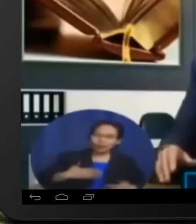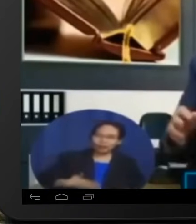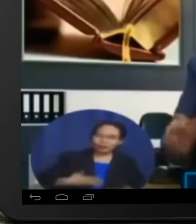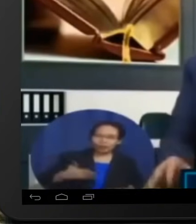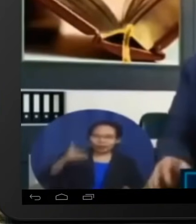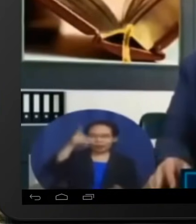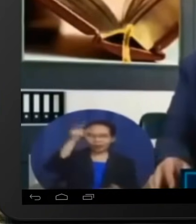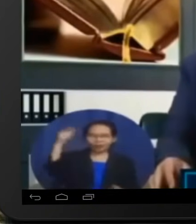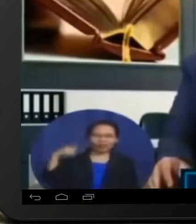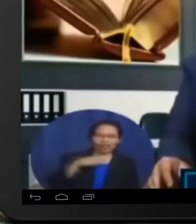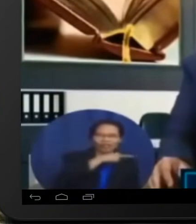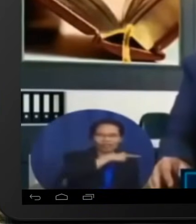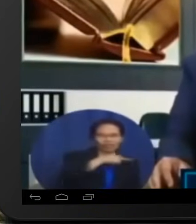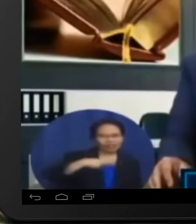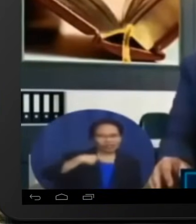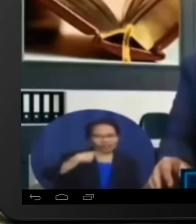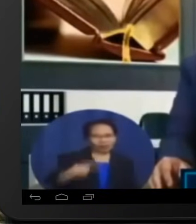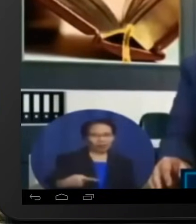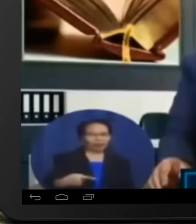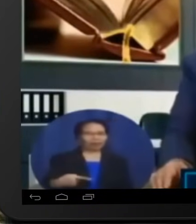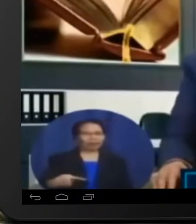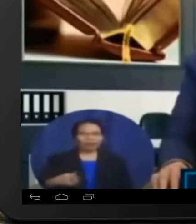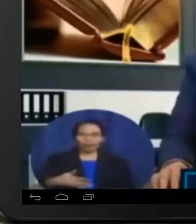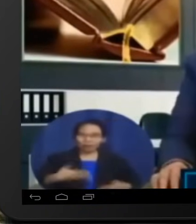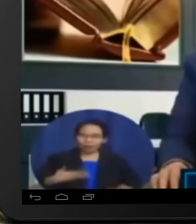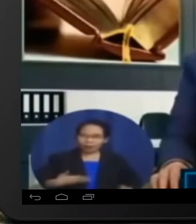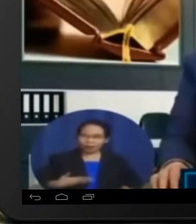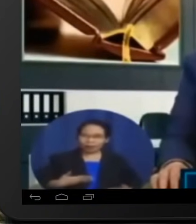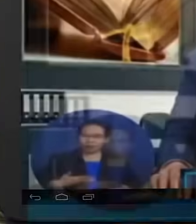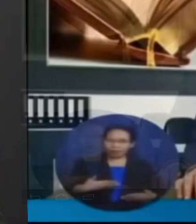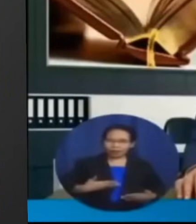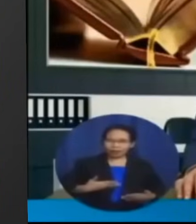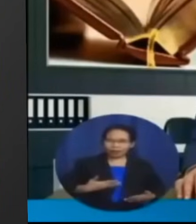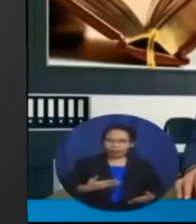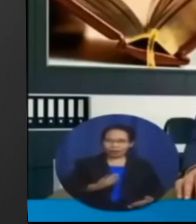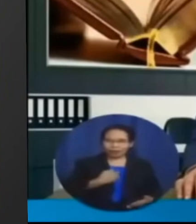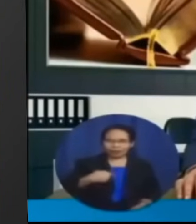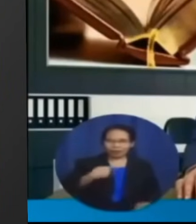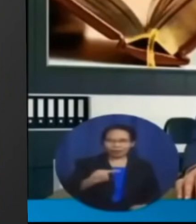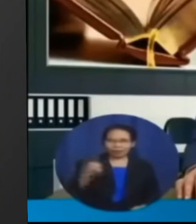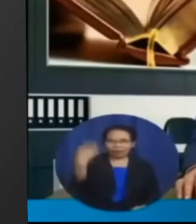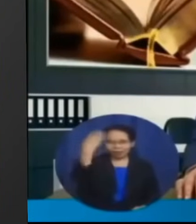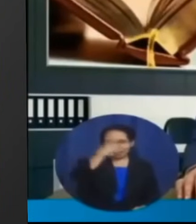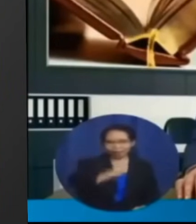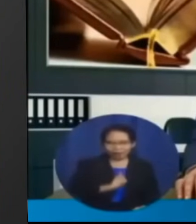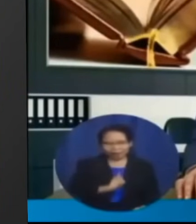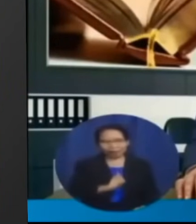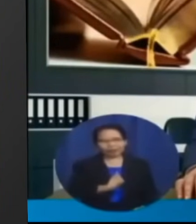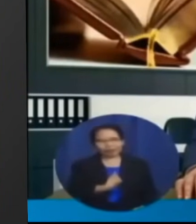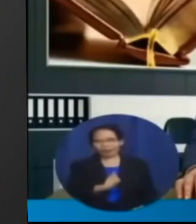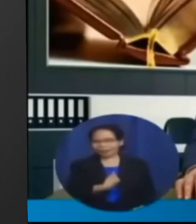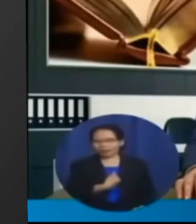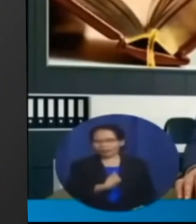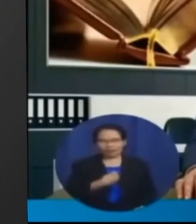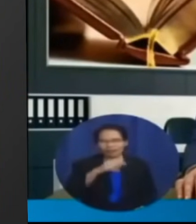naman siya dahil kasinungalingan yung sinasabi, tuwa siya. Eh pag ako sasabihin mo, maganda ako, di